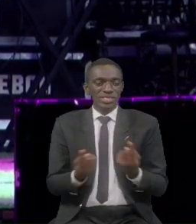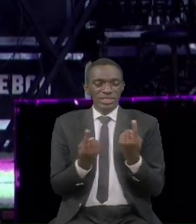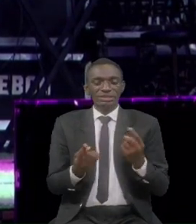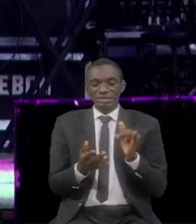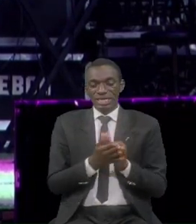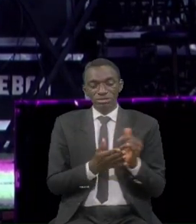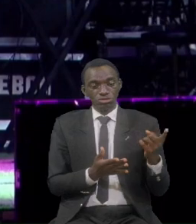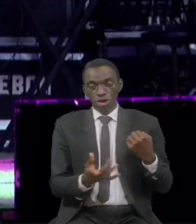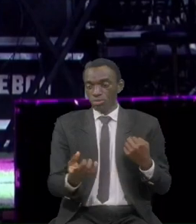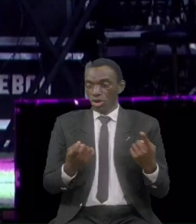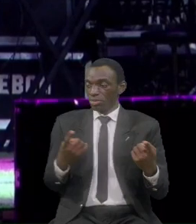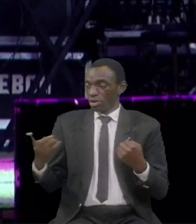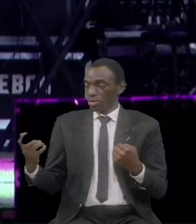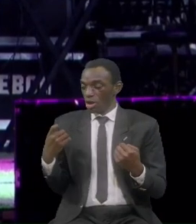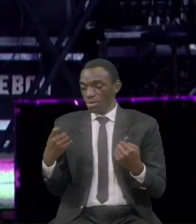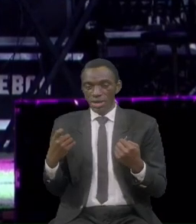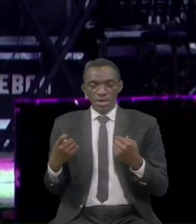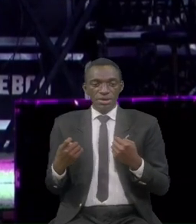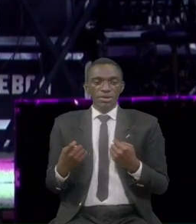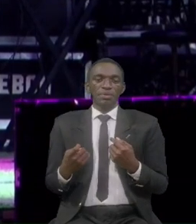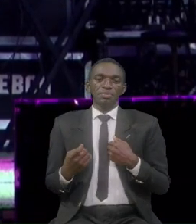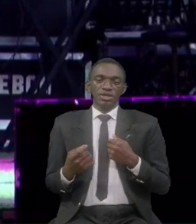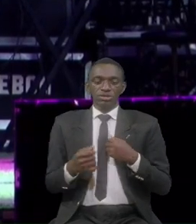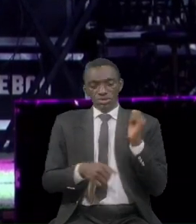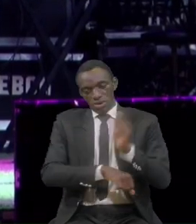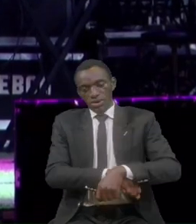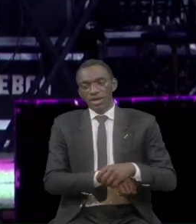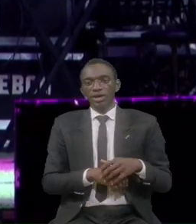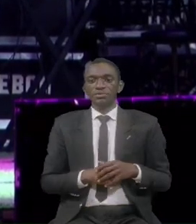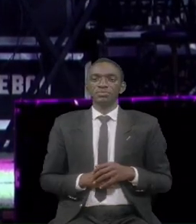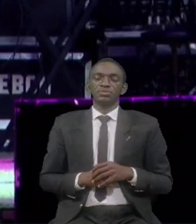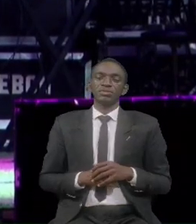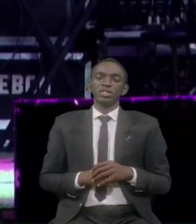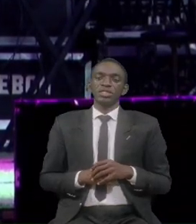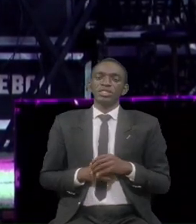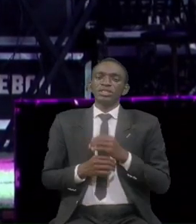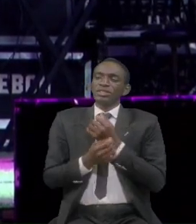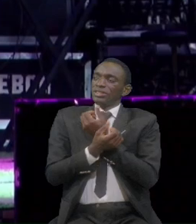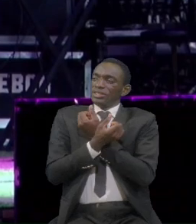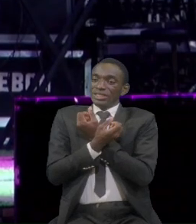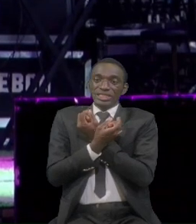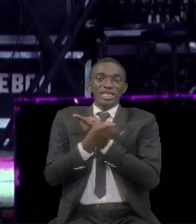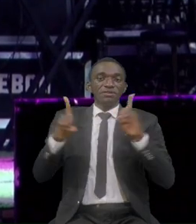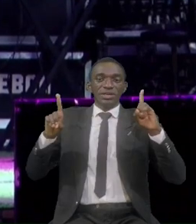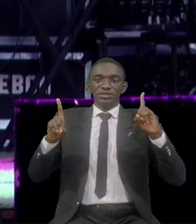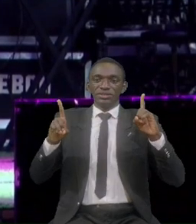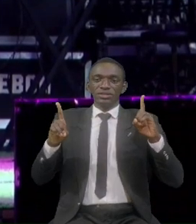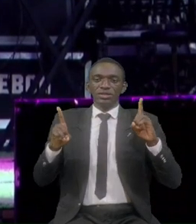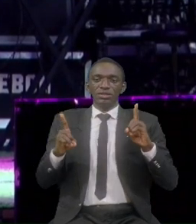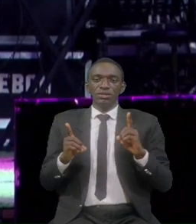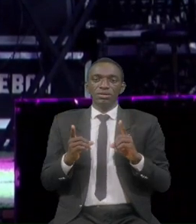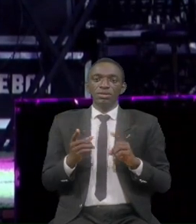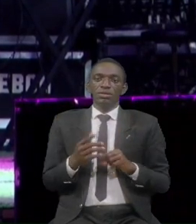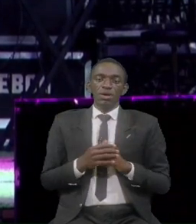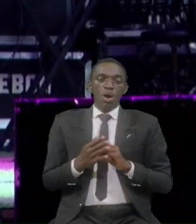pagdaog sa tanan nga masala nga gipasaylo na sa Dios. Deliverance. ang hingpit nga kagawasan. All the afflictions of Satan.